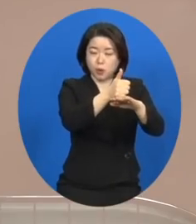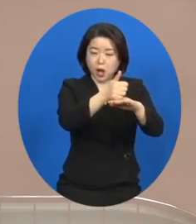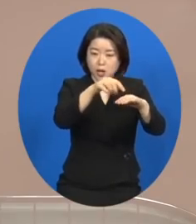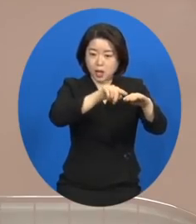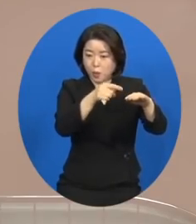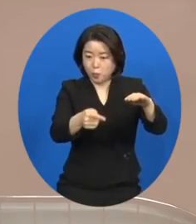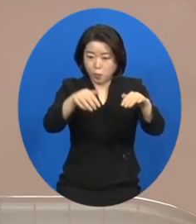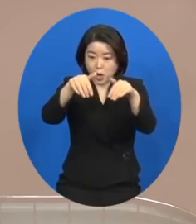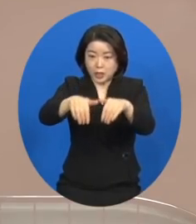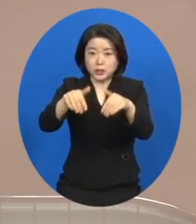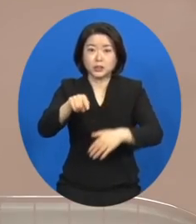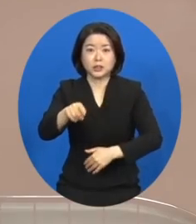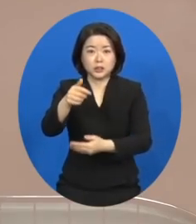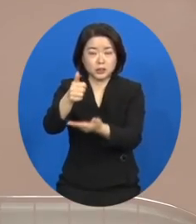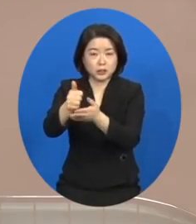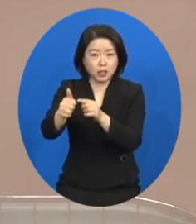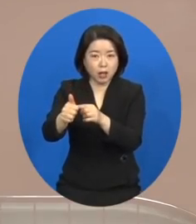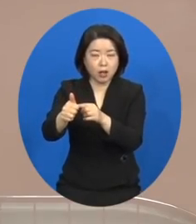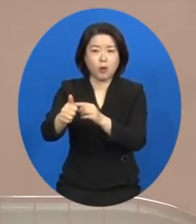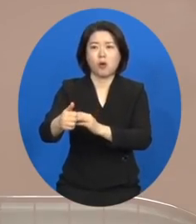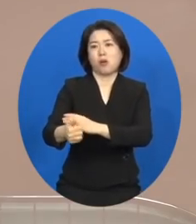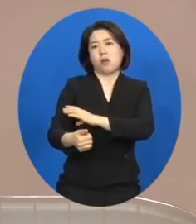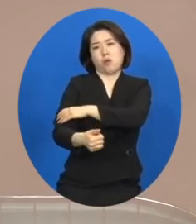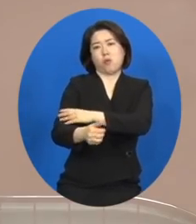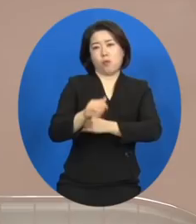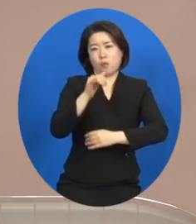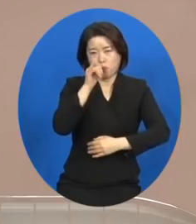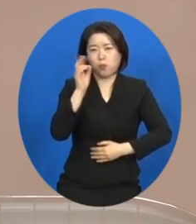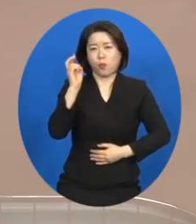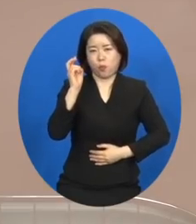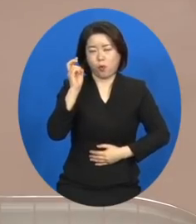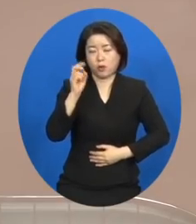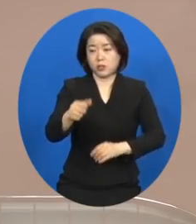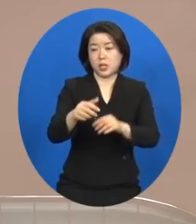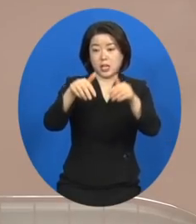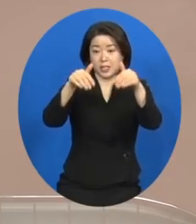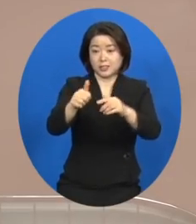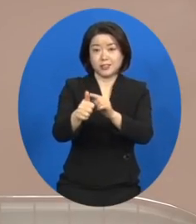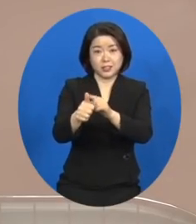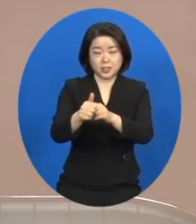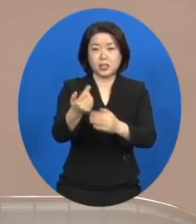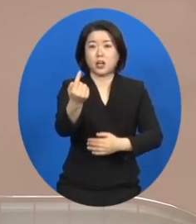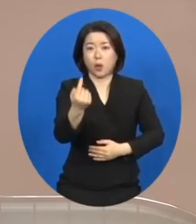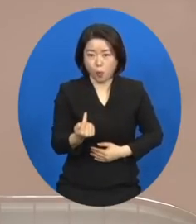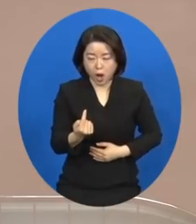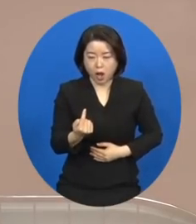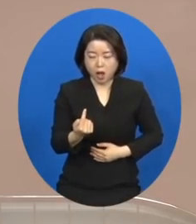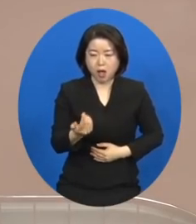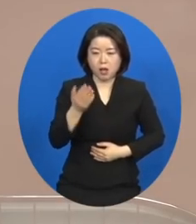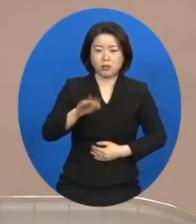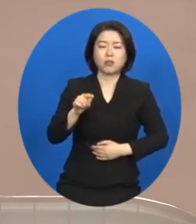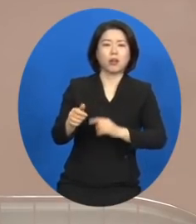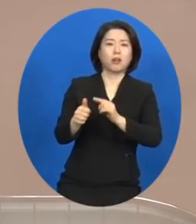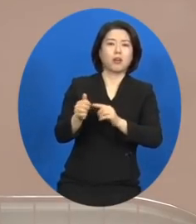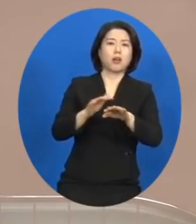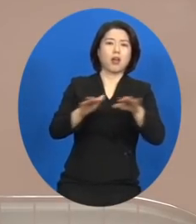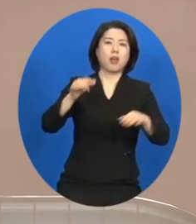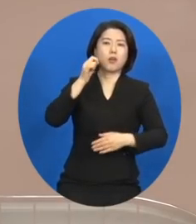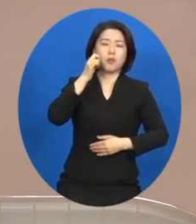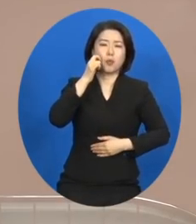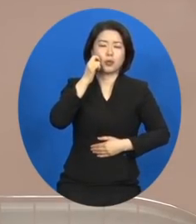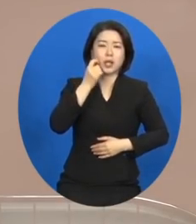대단한 권력자요 재력가였을 거라고 추정이 됩니다. 그러나 그에게도 해결하지 못한 문제가 있었는데